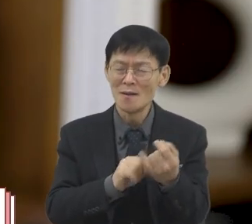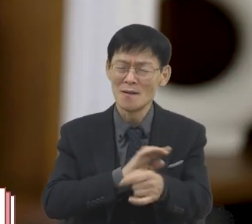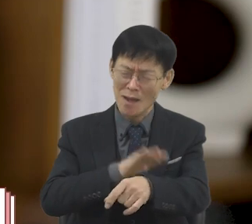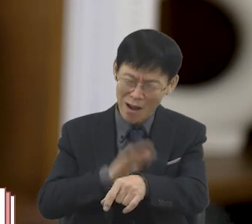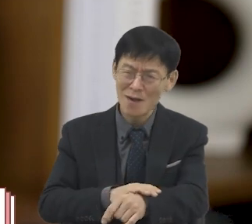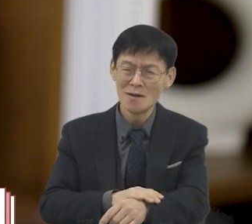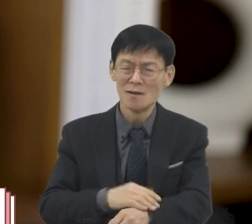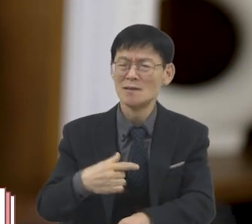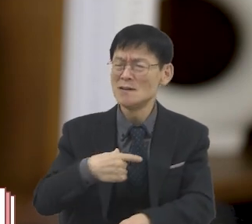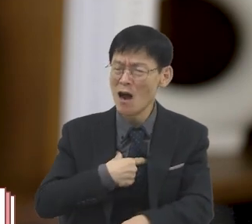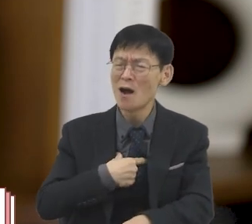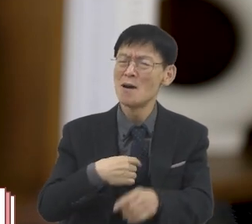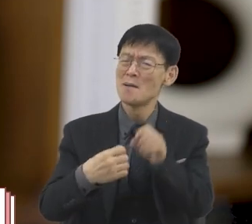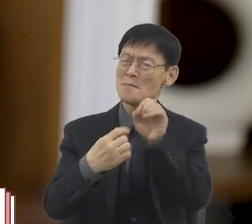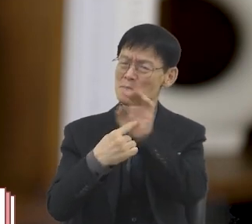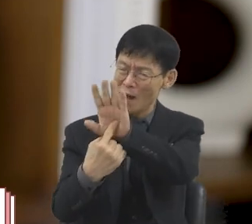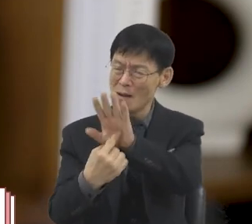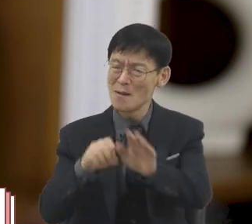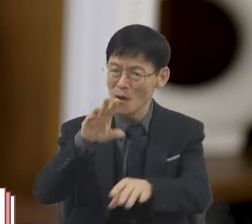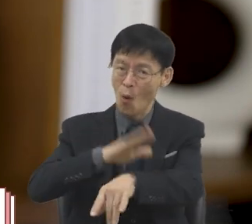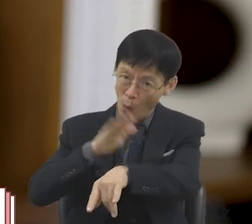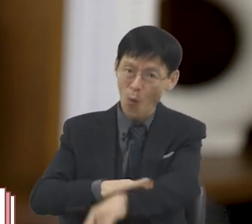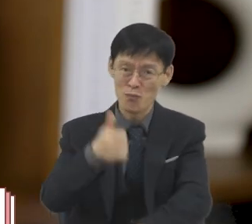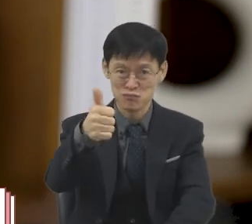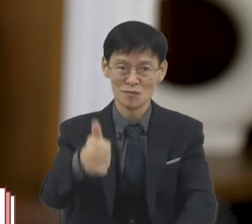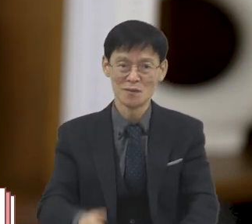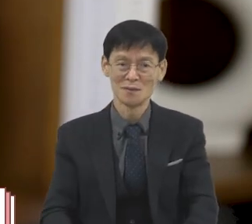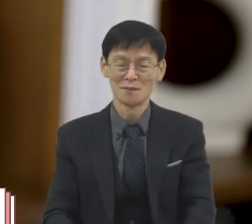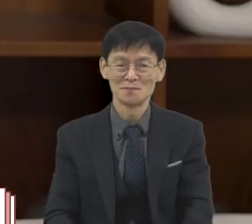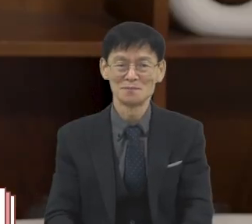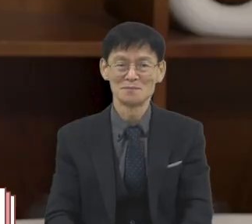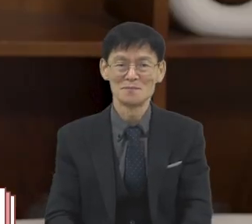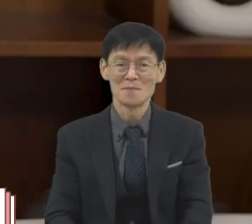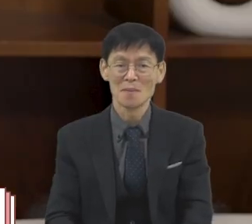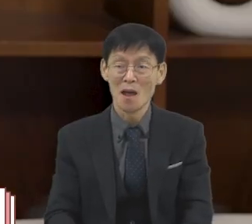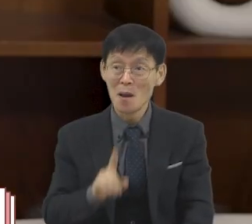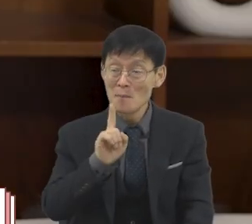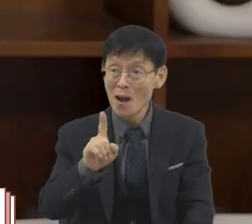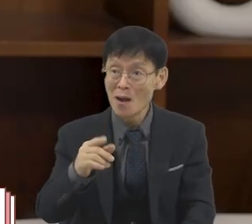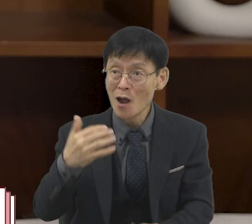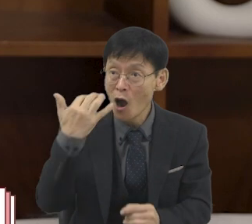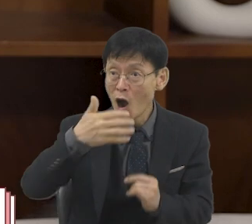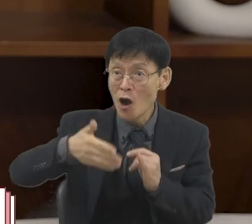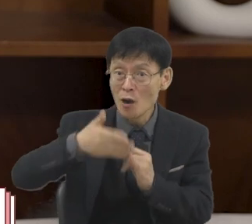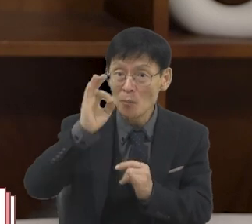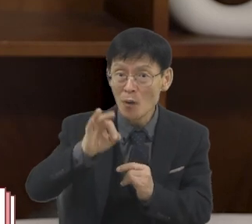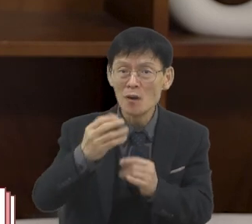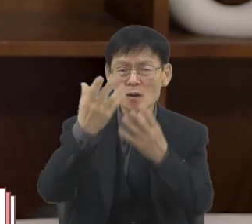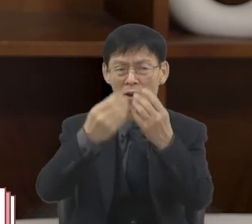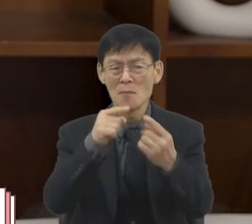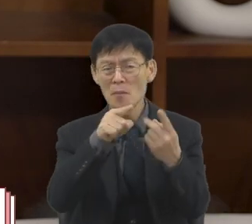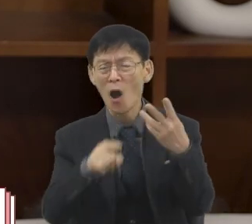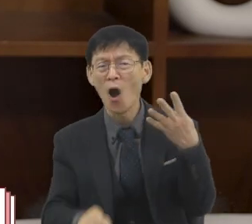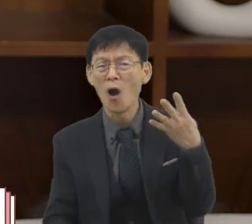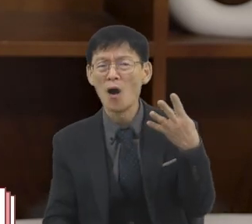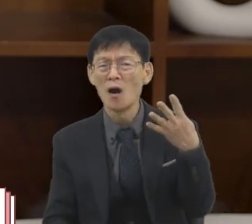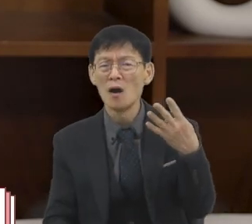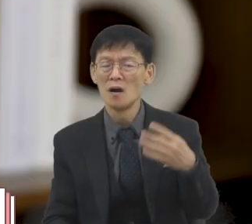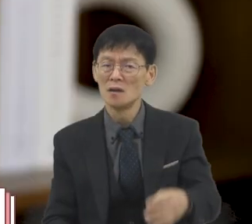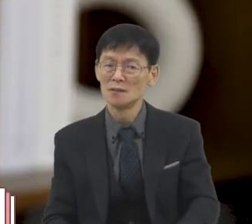확실하게 거절하면서 자기 생각을 분명하게 말했네요. 이렇게 말로 하는 성희롱의 사례들을